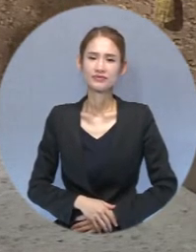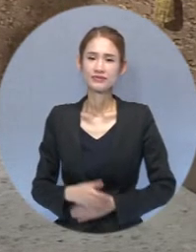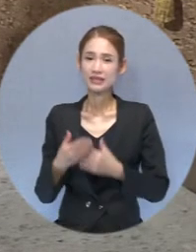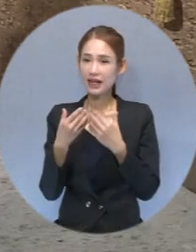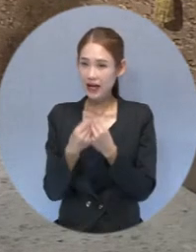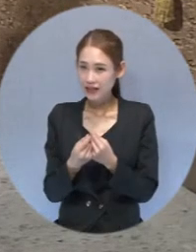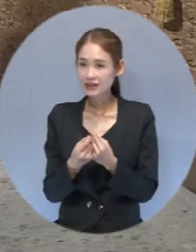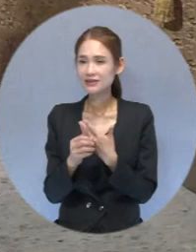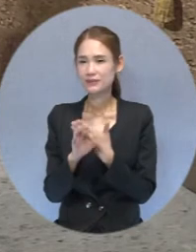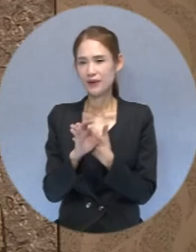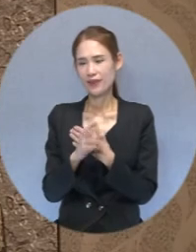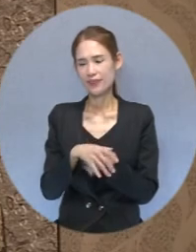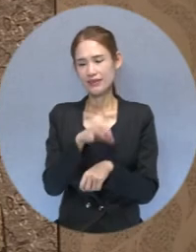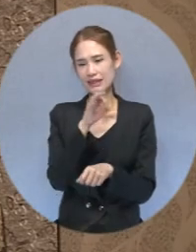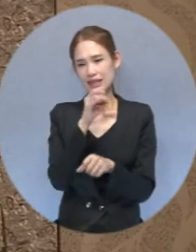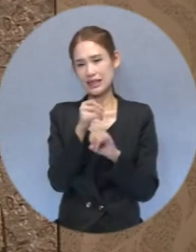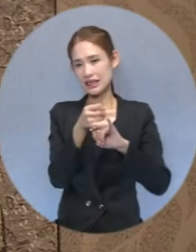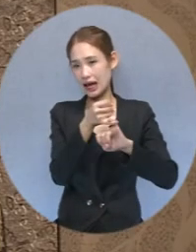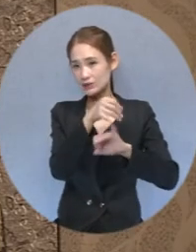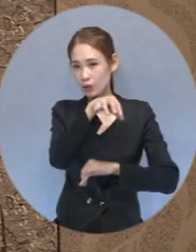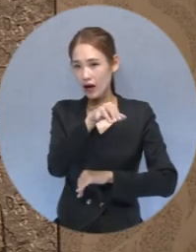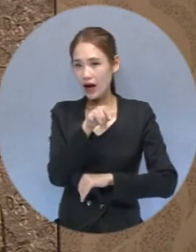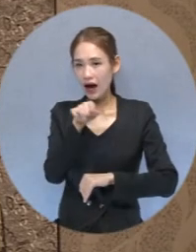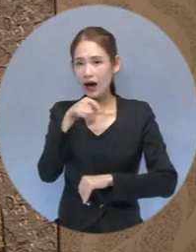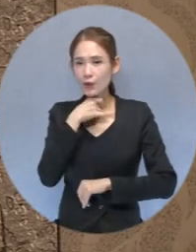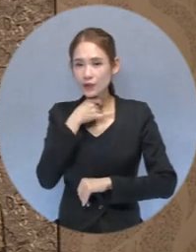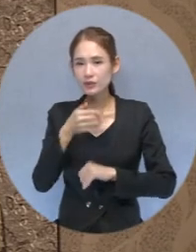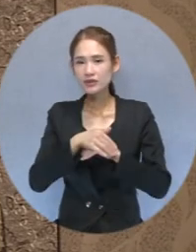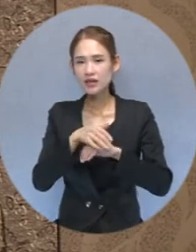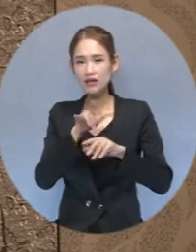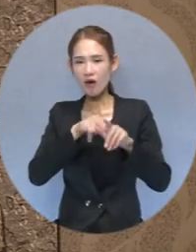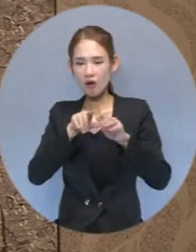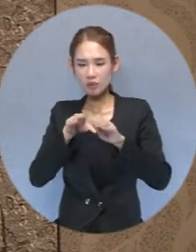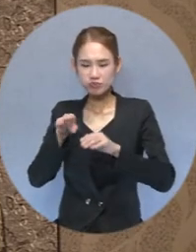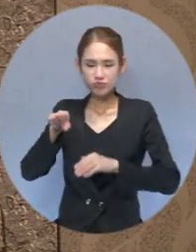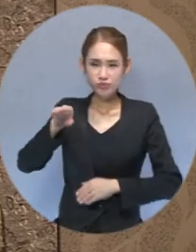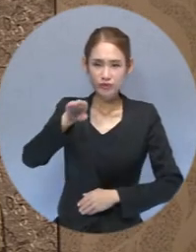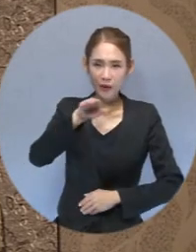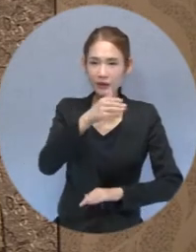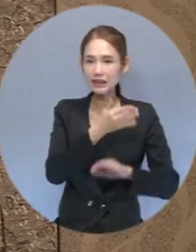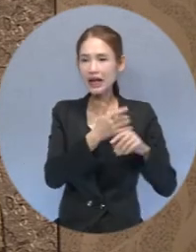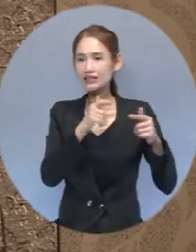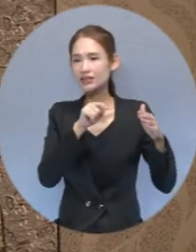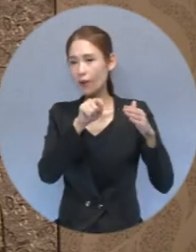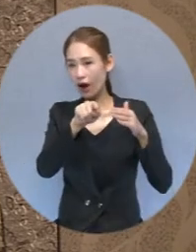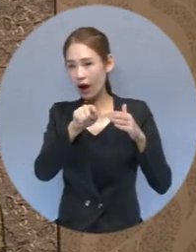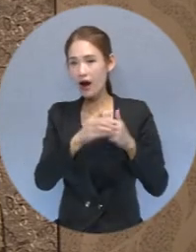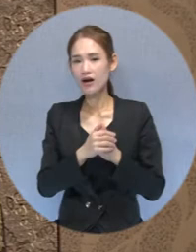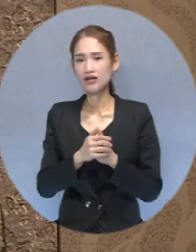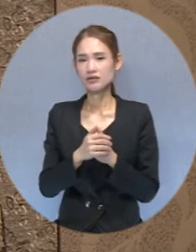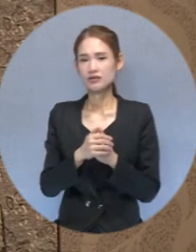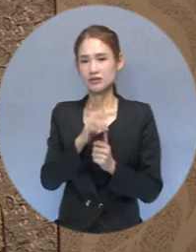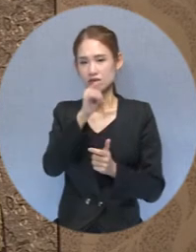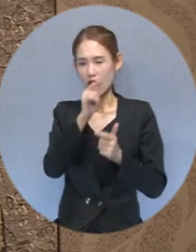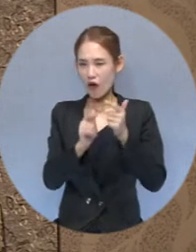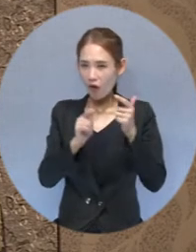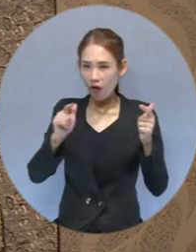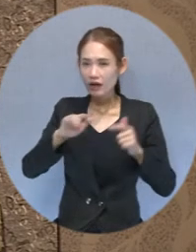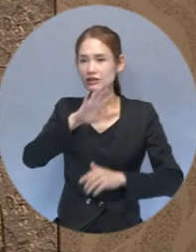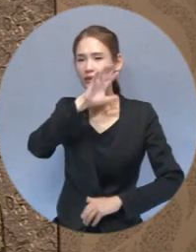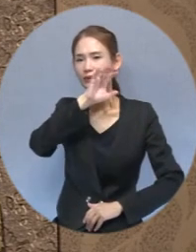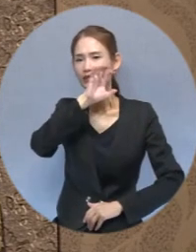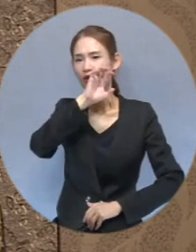약속한 곳으로 가야 되는데 좀 더 돌아서 간다든가 아니면 네. 뭐 타 지역으로 간다든가 뭐 이런 다양한 분들의 민원들이 발생을 하고